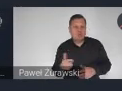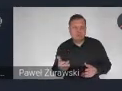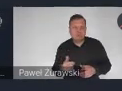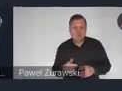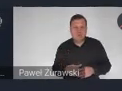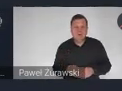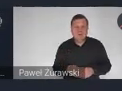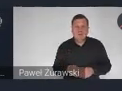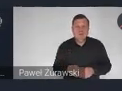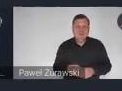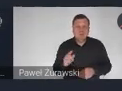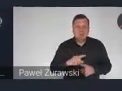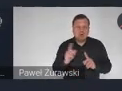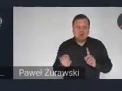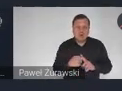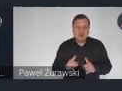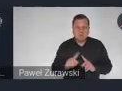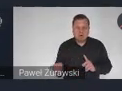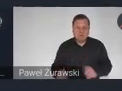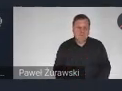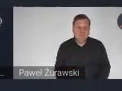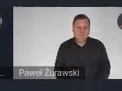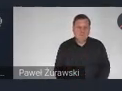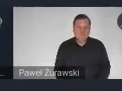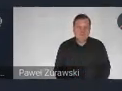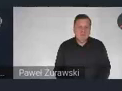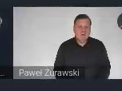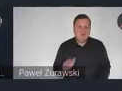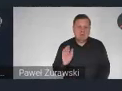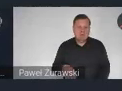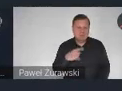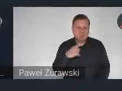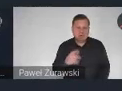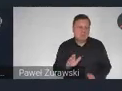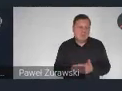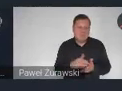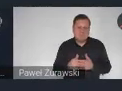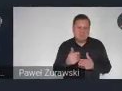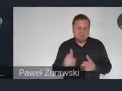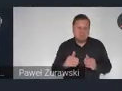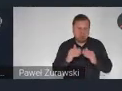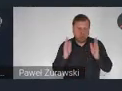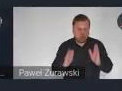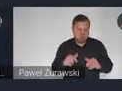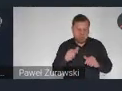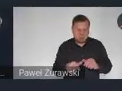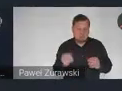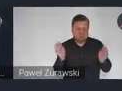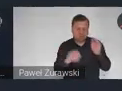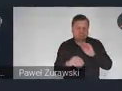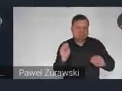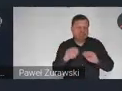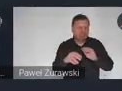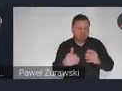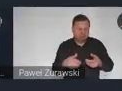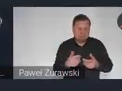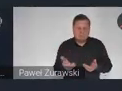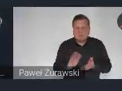dłuższy niż rok może to być również pierwsze wyposażenie budynku czyli na przykład